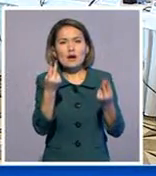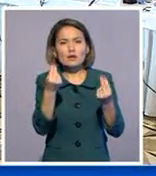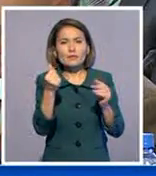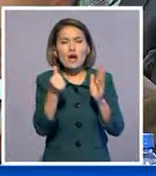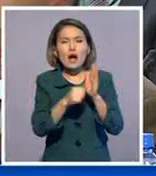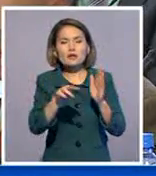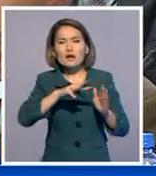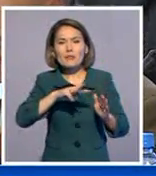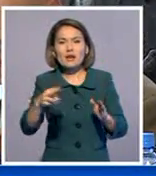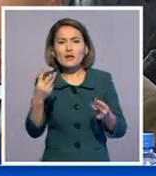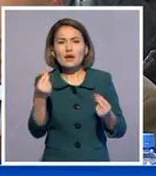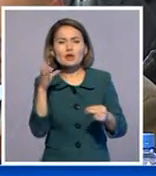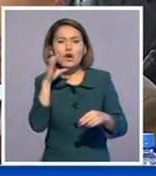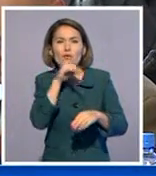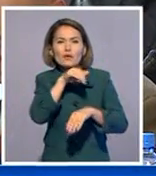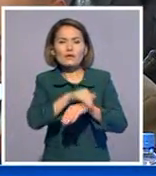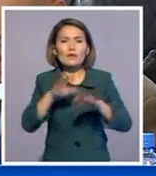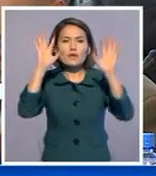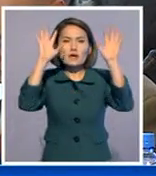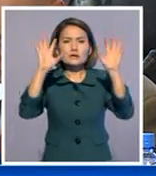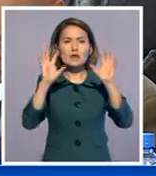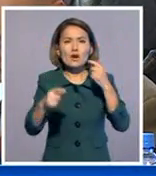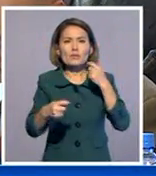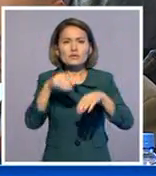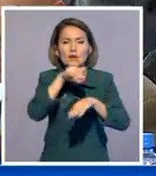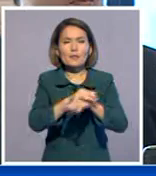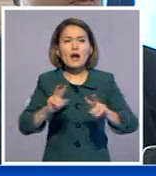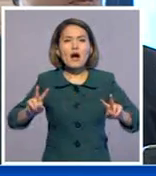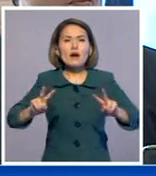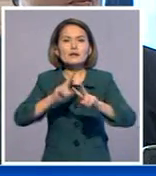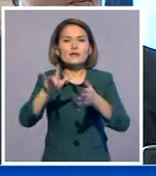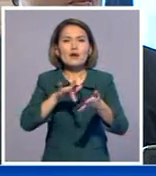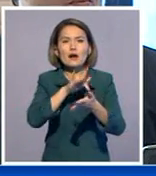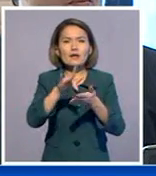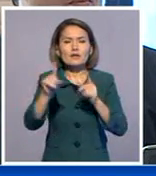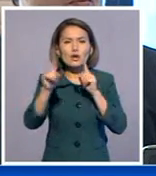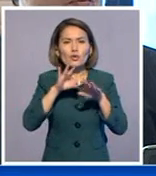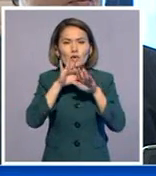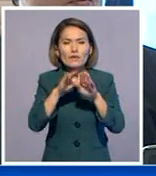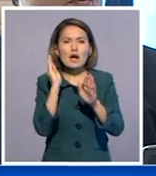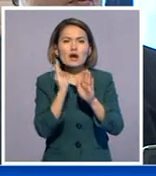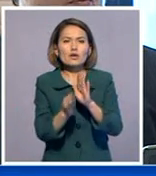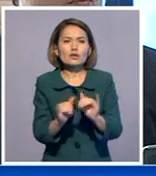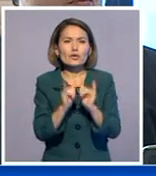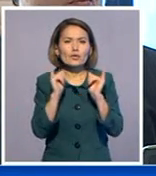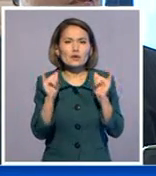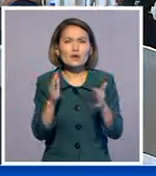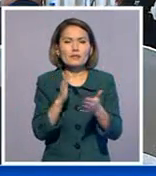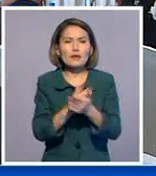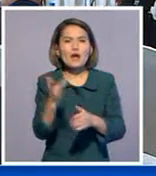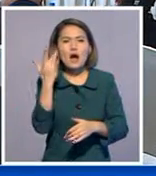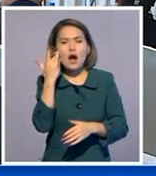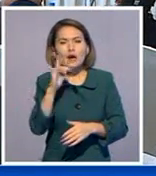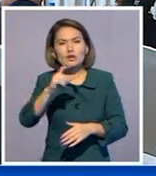келген. Мұндай заңбұзушылық жиі болады. Жемқорлық жайы Астанада халықаралық конференцияда талқыланды. Онда бізден бөлек ақш,